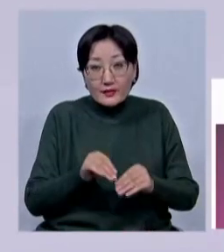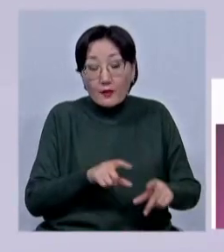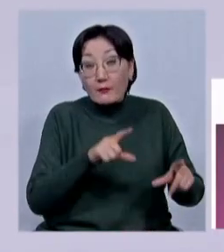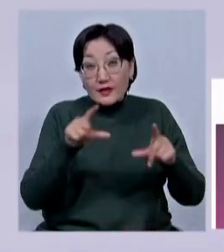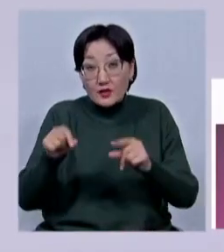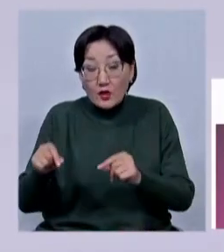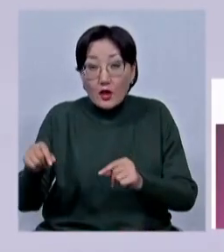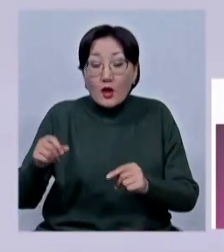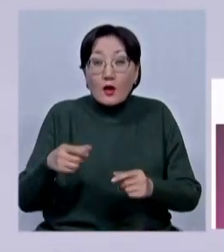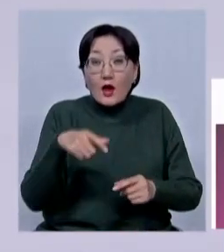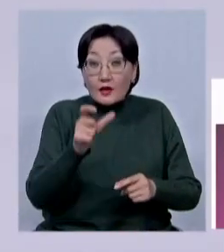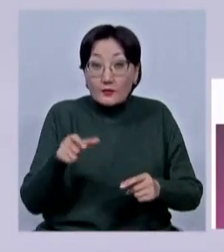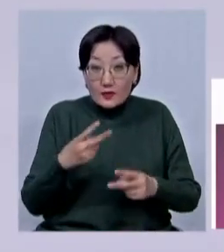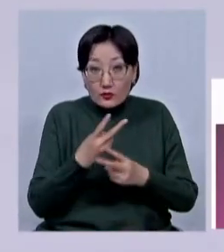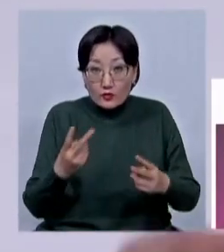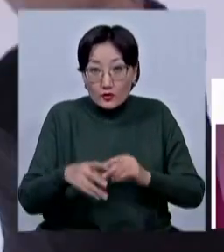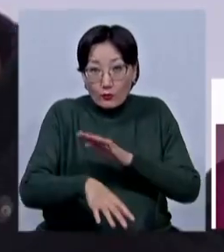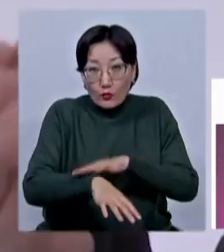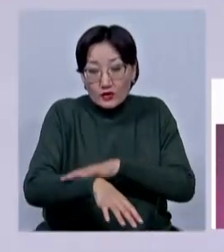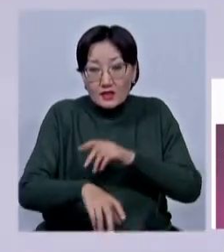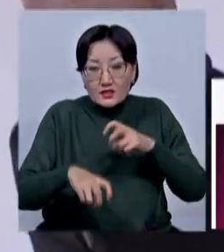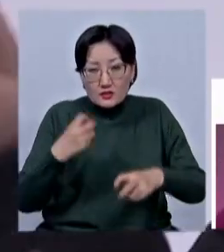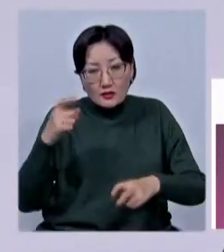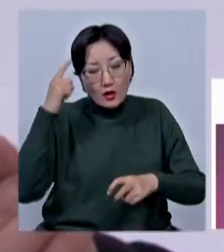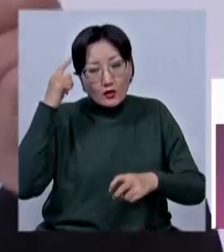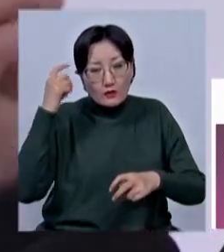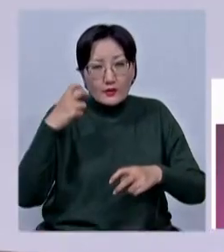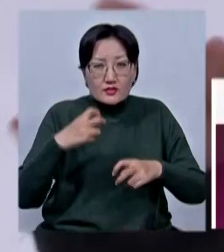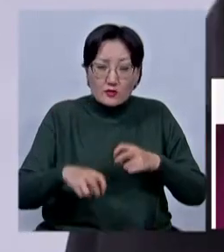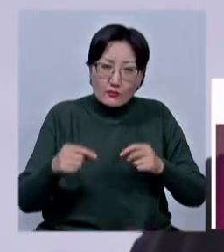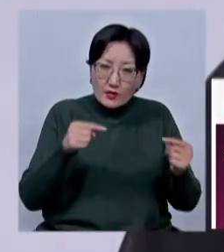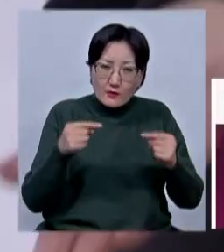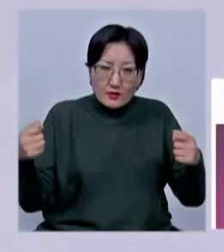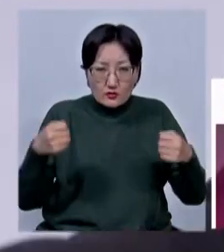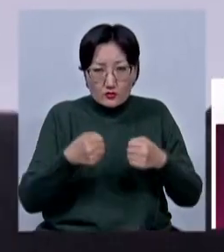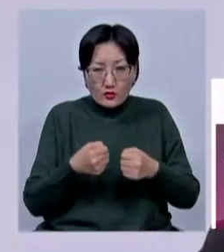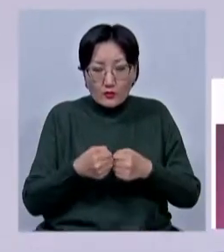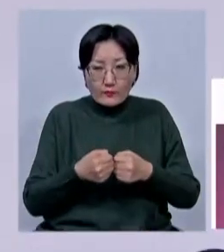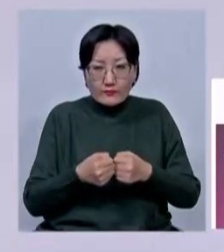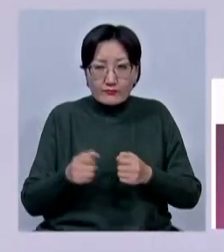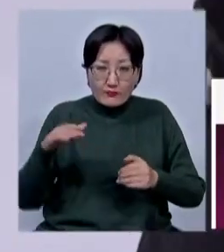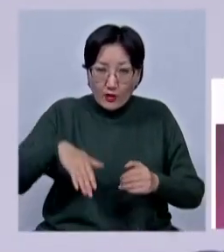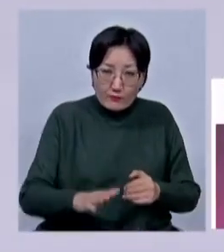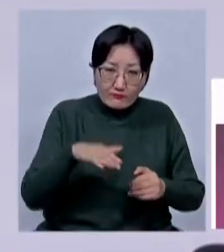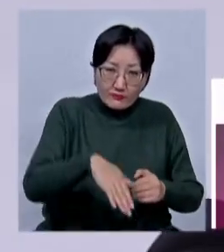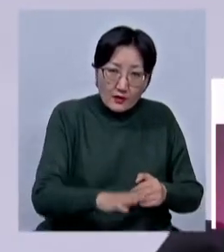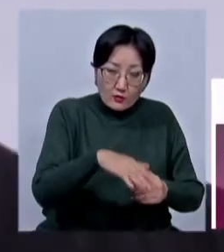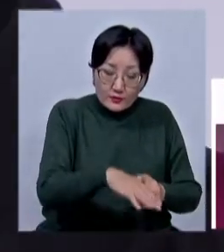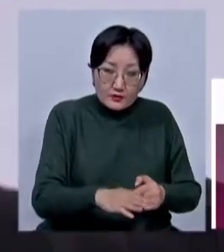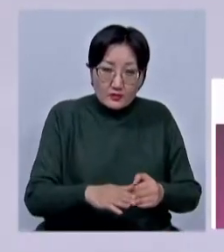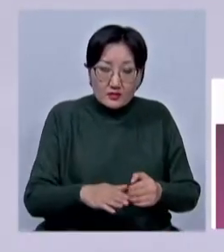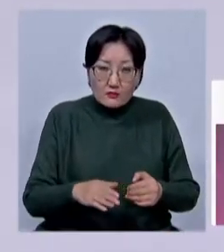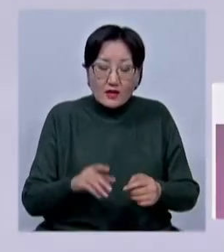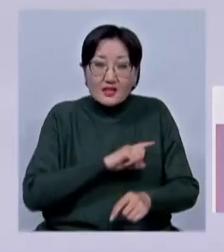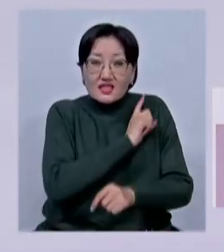жаңағы адамдарды көргенбіз, қолдарын сындырып алып, жаңағы бастарын шақыстырып алып, жаңағы сол. Ол жерде енді ойлы қырлы ғой былай айтқан кезде. Ойлы қырлы күшпен